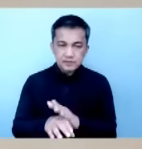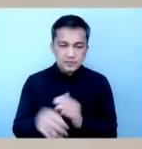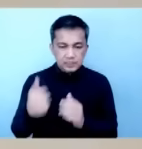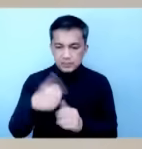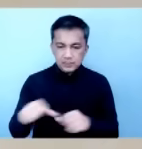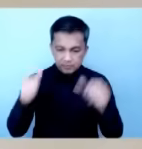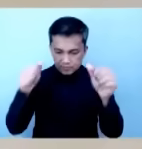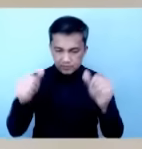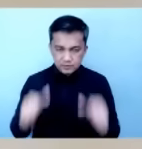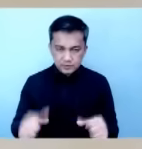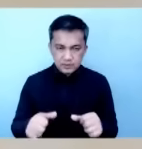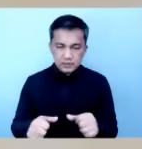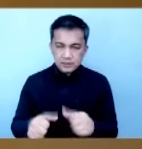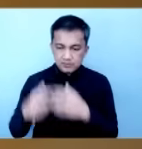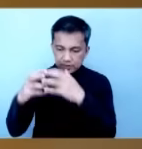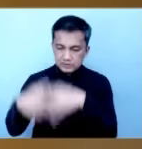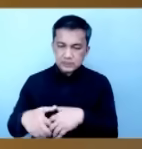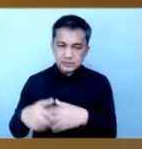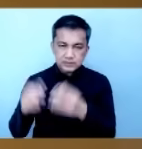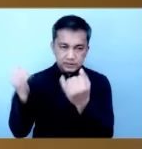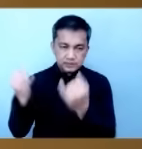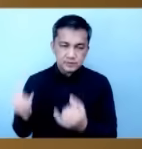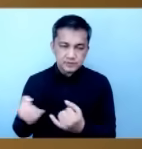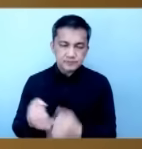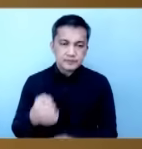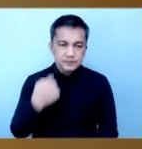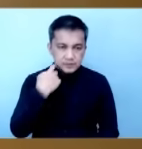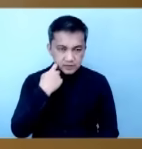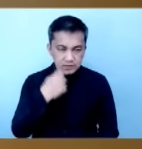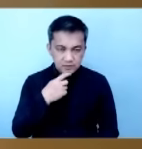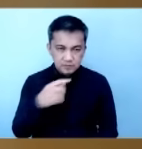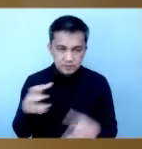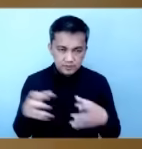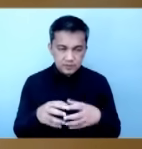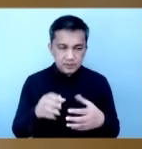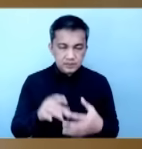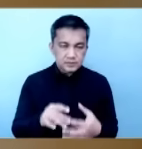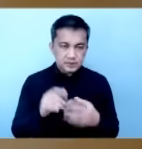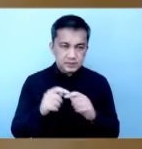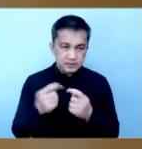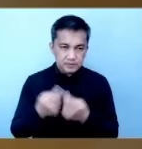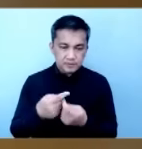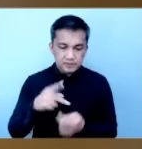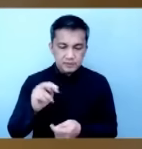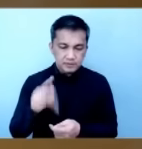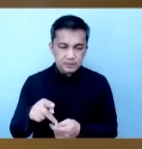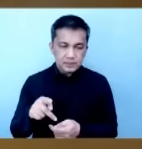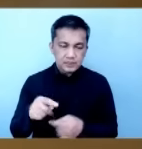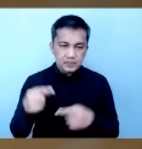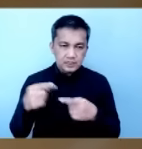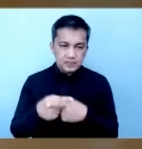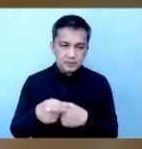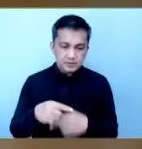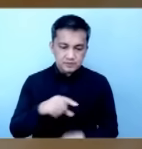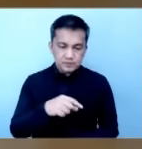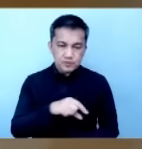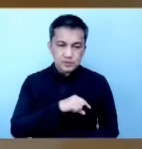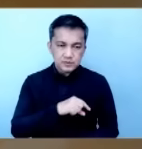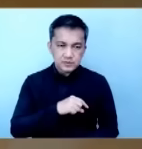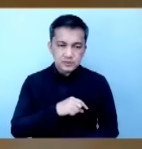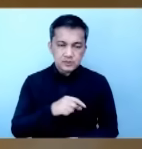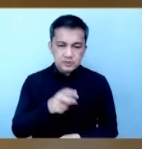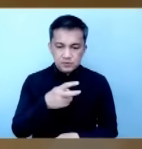na makasisira sa kanilang imahe. Kamakailan lang nang bumuo ng special team ang PNP laban sa mga pulis na nagmo-moonlight